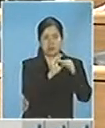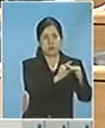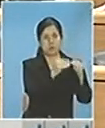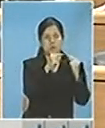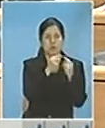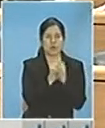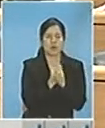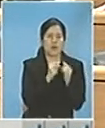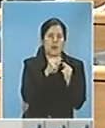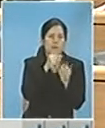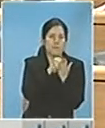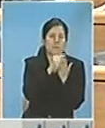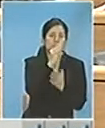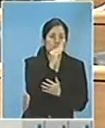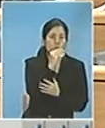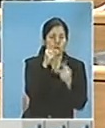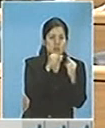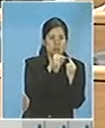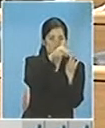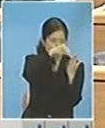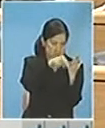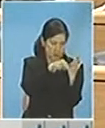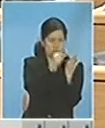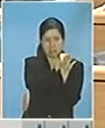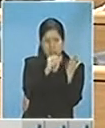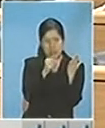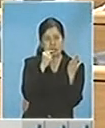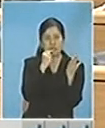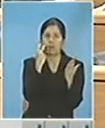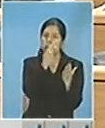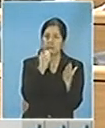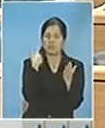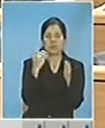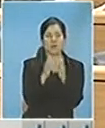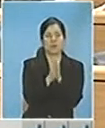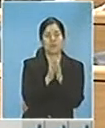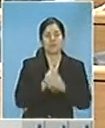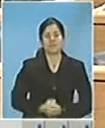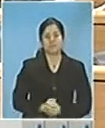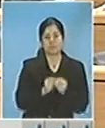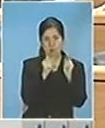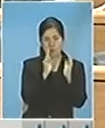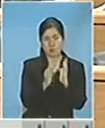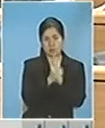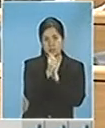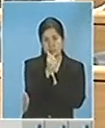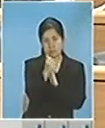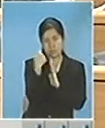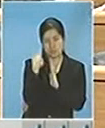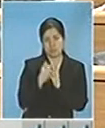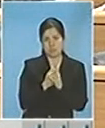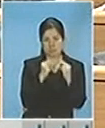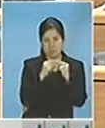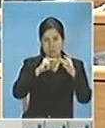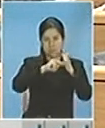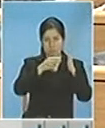ขียนการอ่านการออกเสียงดังนั้นแล้วผู้รอบรู้ของราชาจะต้